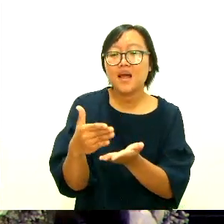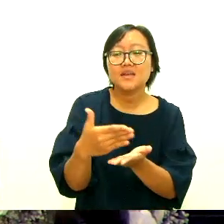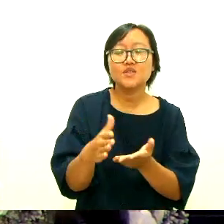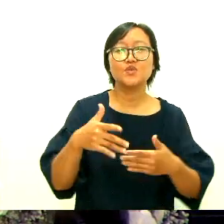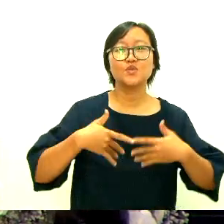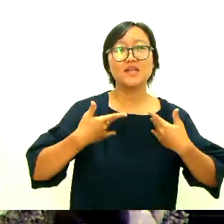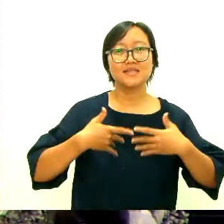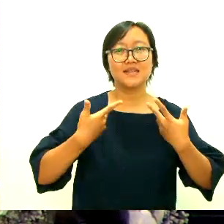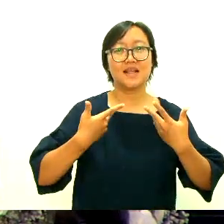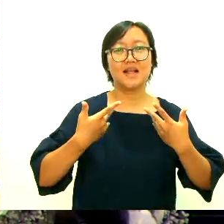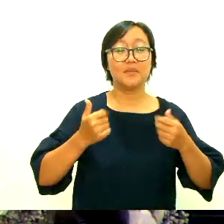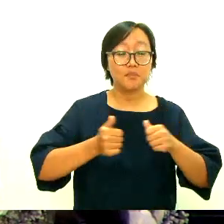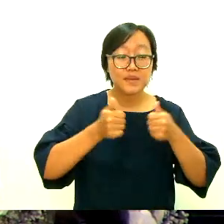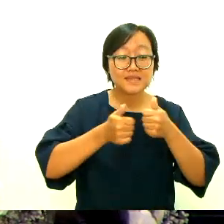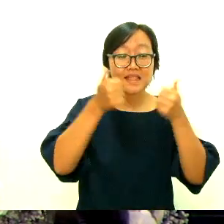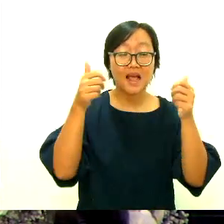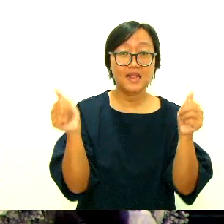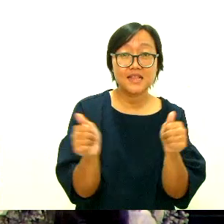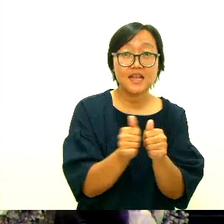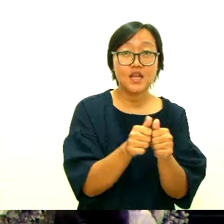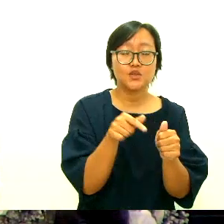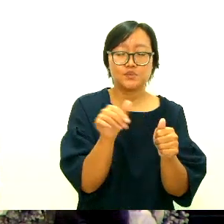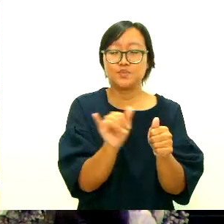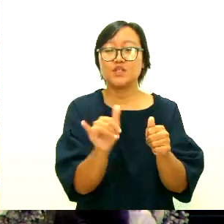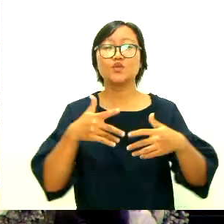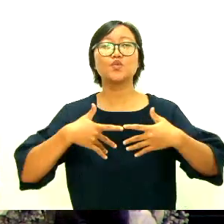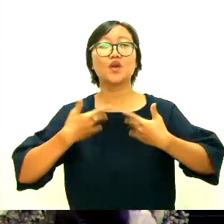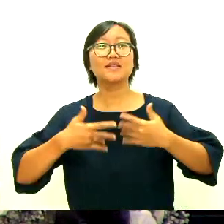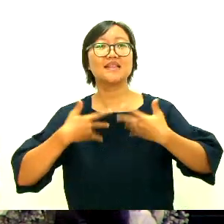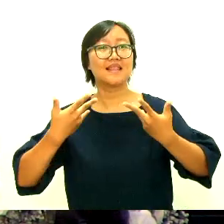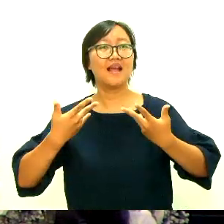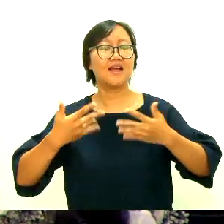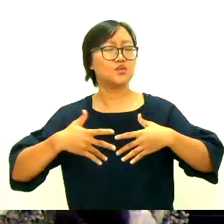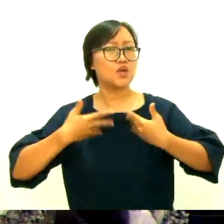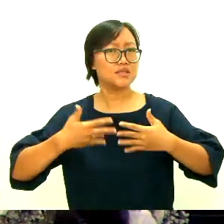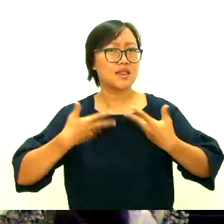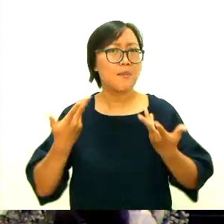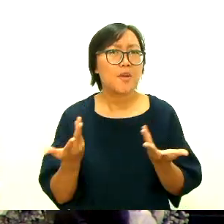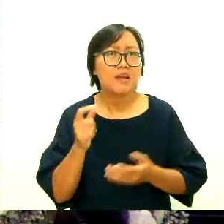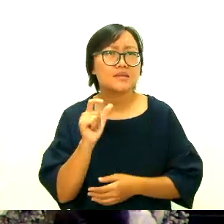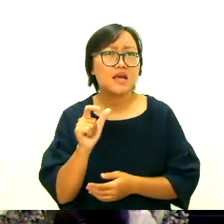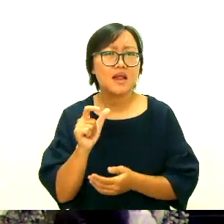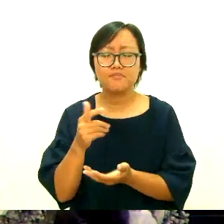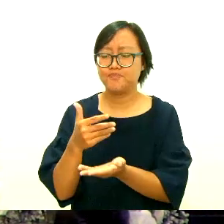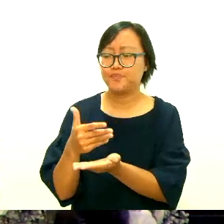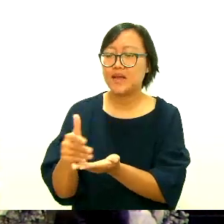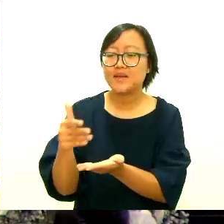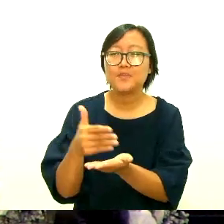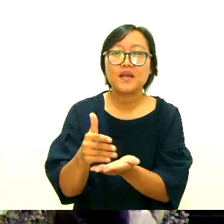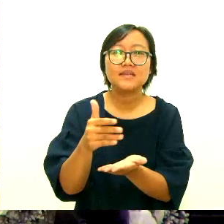lambang sukacita maka berbagi sukacita secara murah hati justru ketika